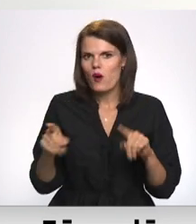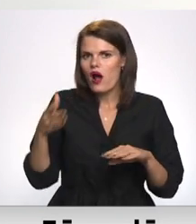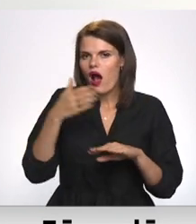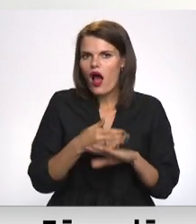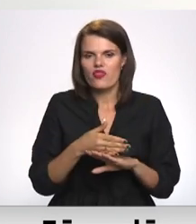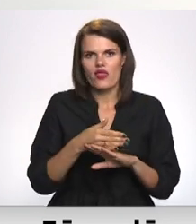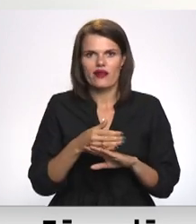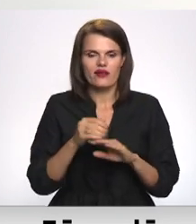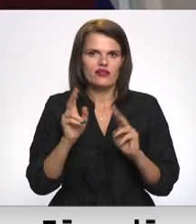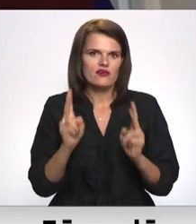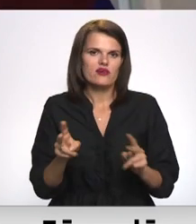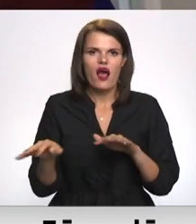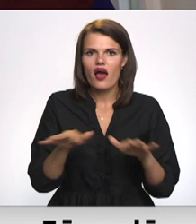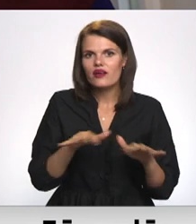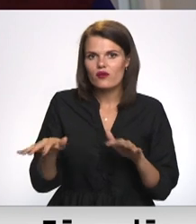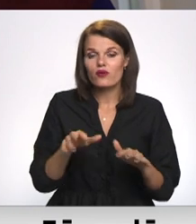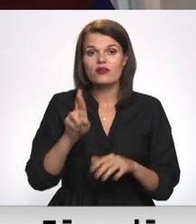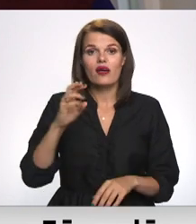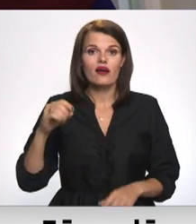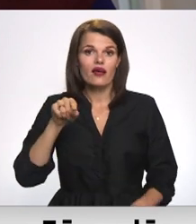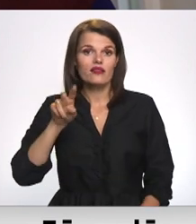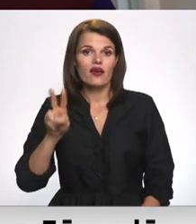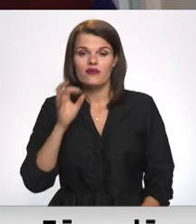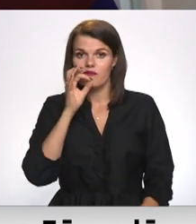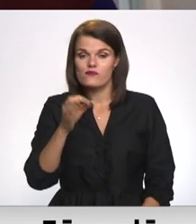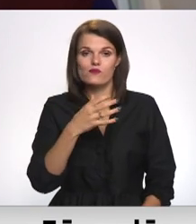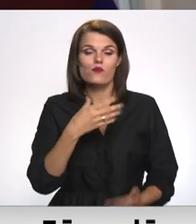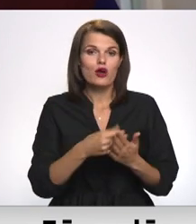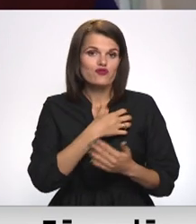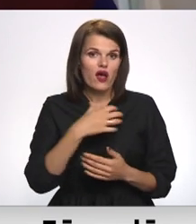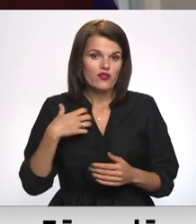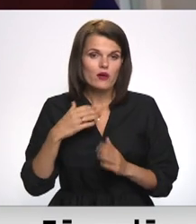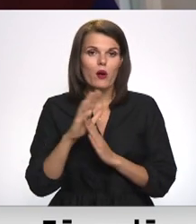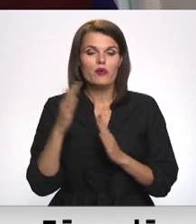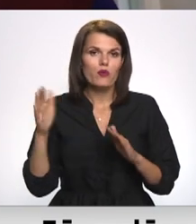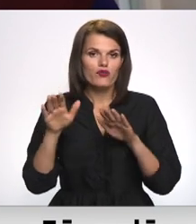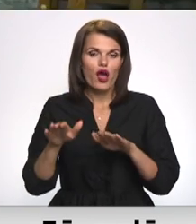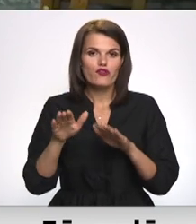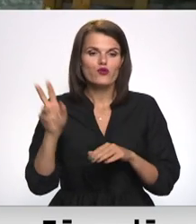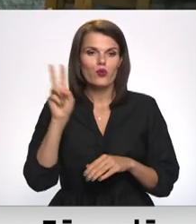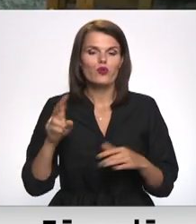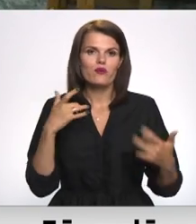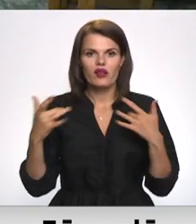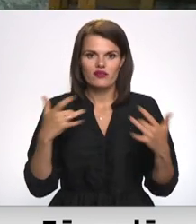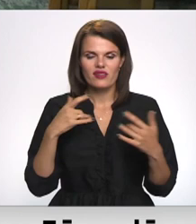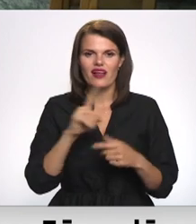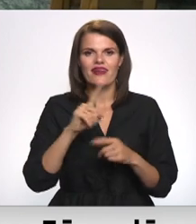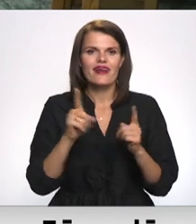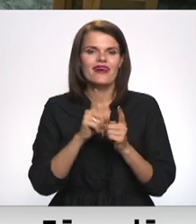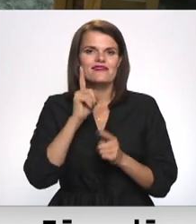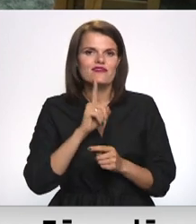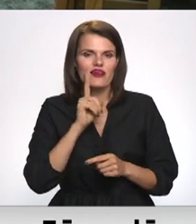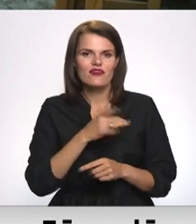alternatīvu modeļu, kā rīkoties. Kā RTV norāda pašvaldībā, Bulduru bibliotekas atrašanās Jūrmalas teātrī esot